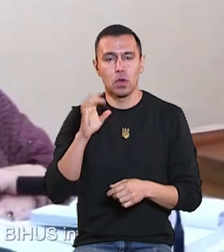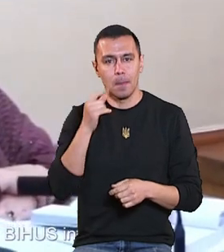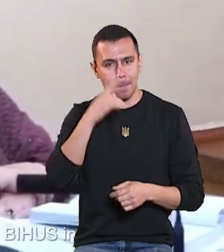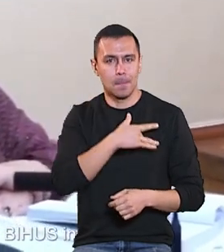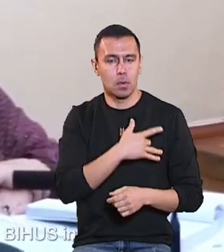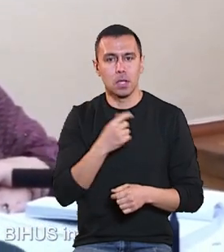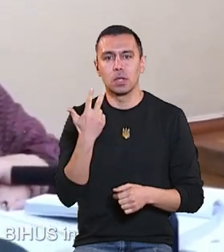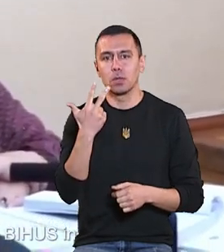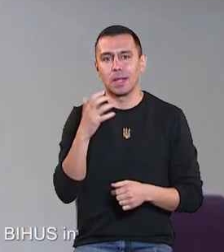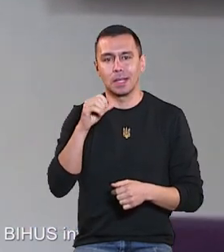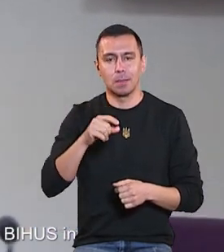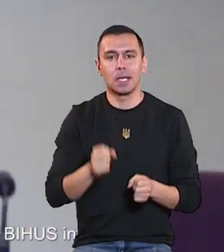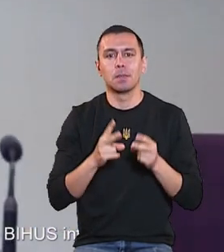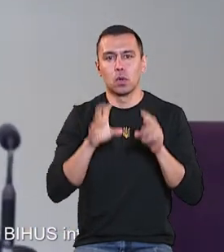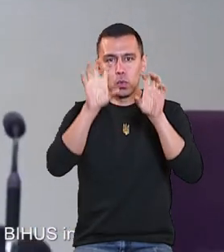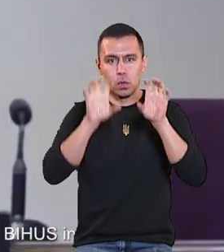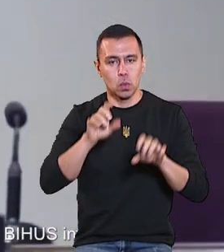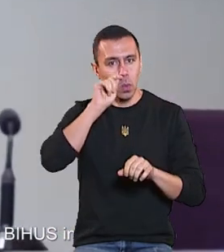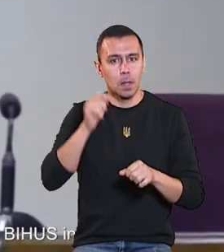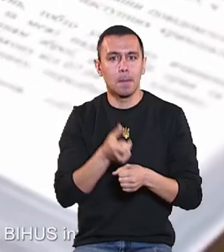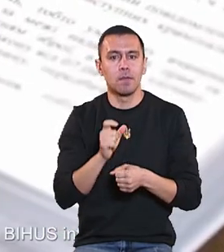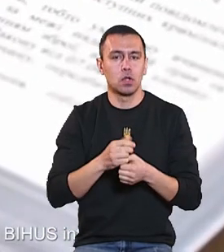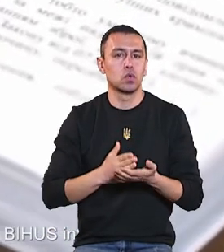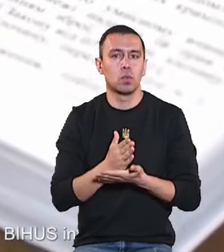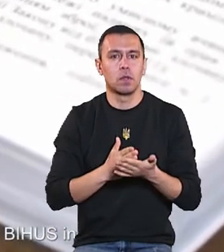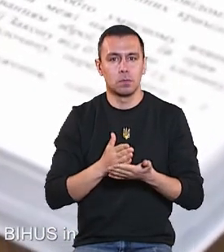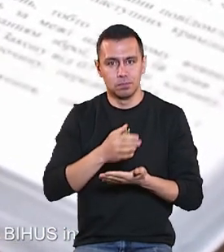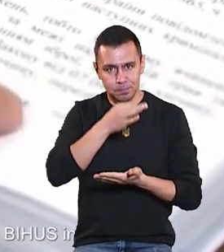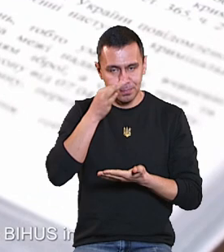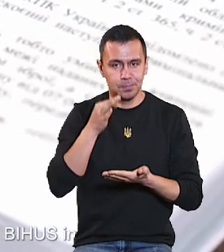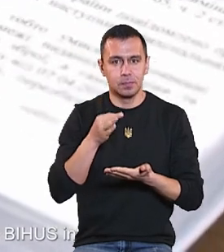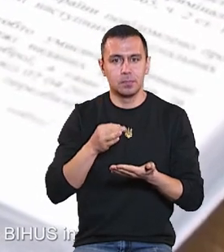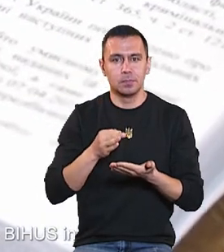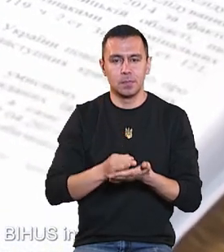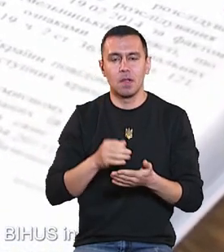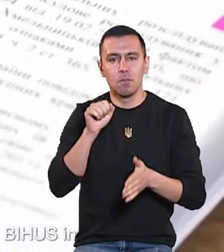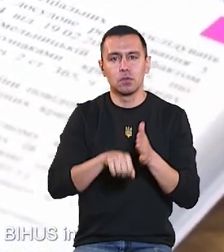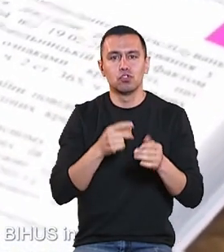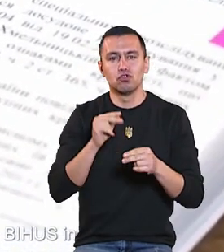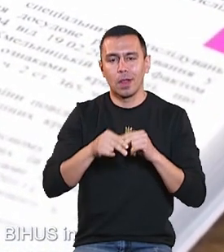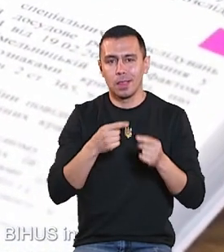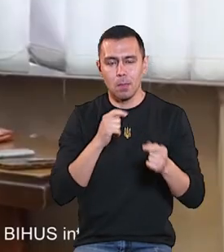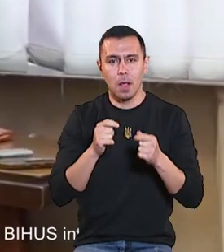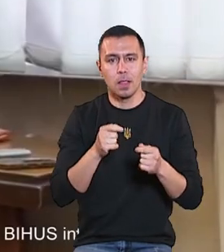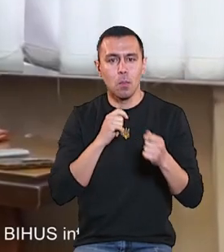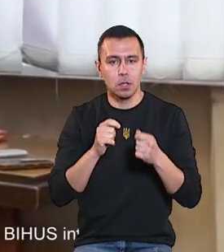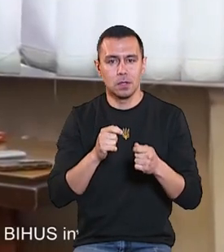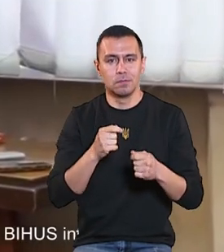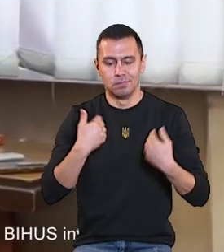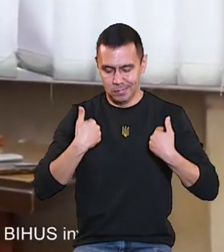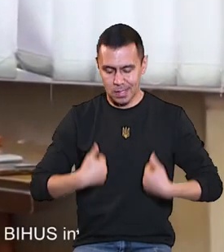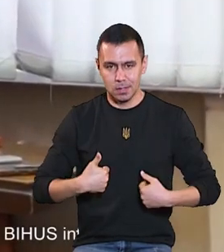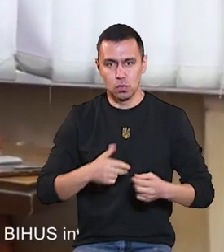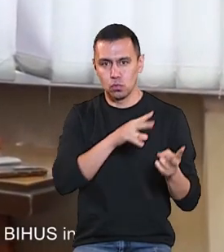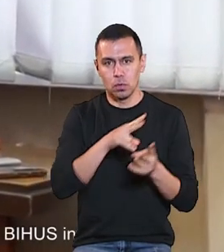підозрюють за 3 статтями Кримінального кодексу України – перевищення службових повноважень, вбивство через необережність та необережне тяжке тілесне ушкодження.